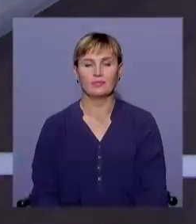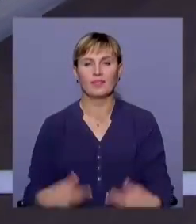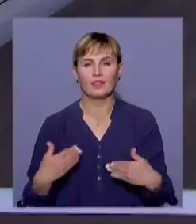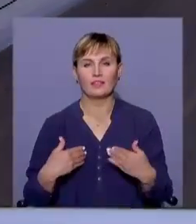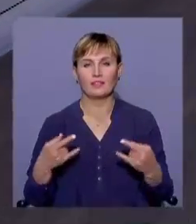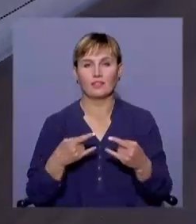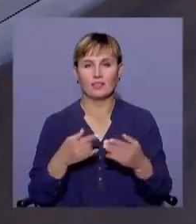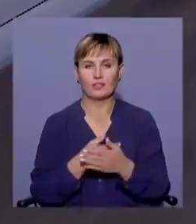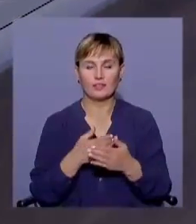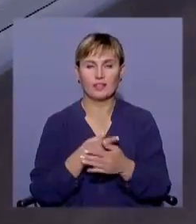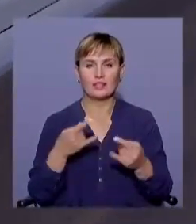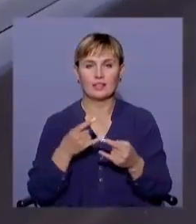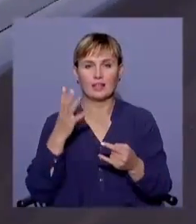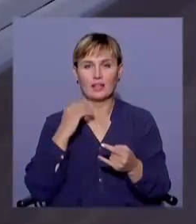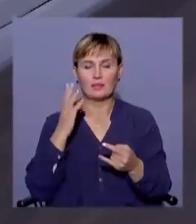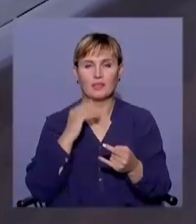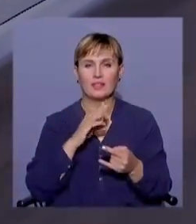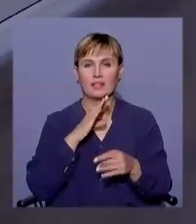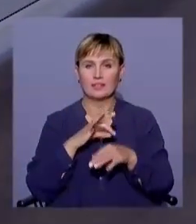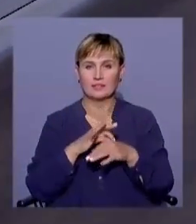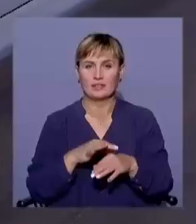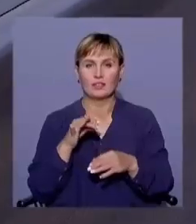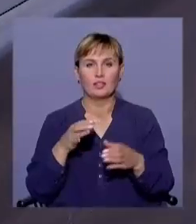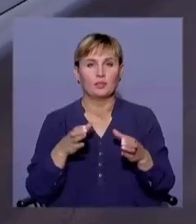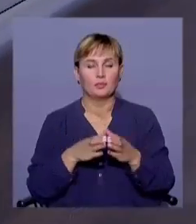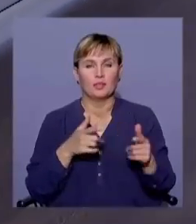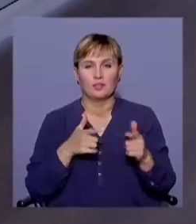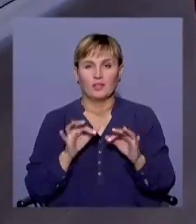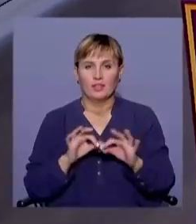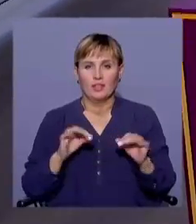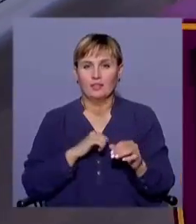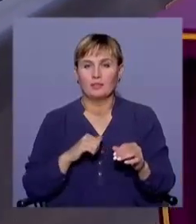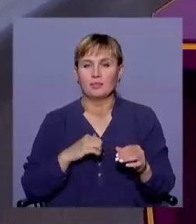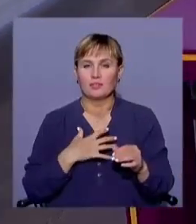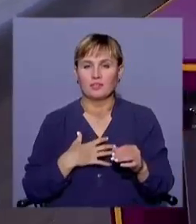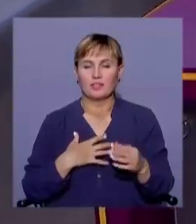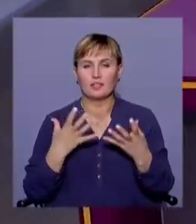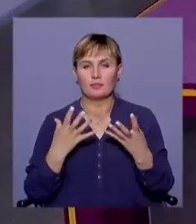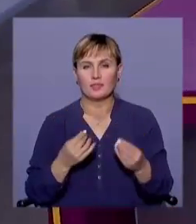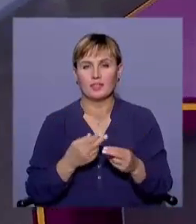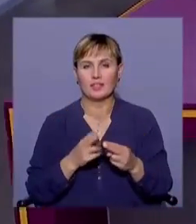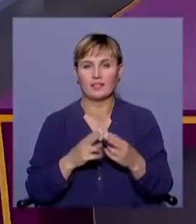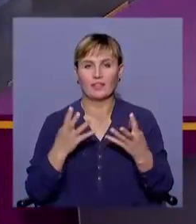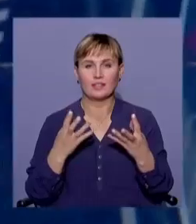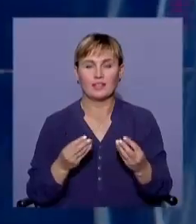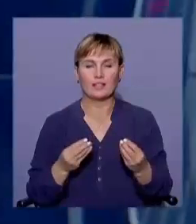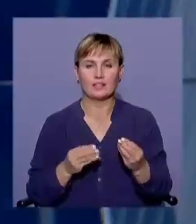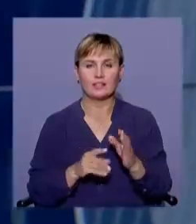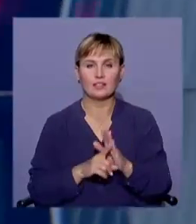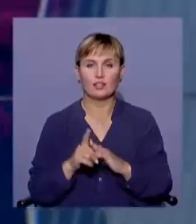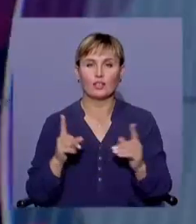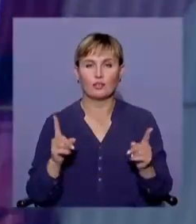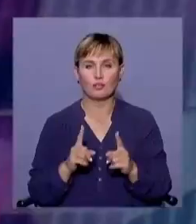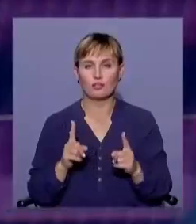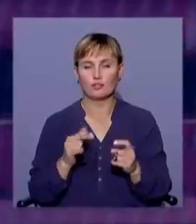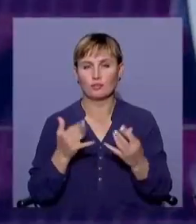здравствуйте! В эфире новости на телеканале Алматы. Я Рамина Макаримова и мои коллеги готовы рассказать о самых важных событиях этого дня. Но